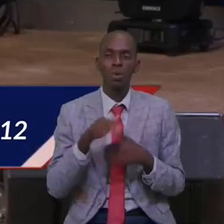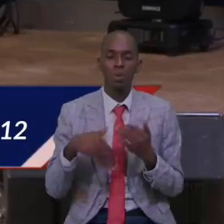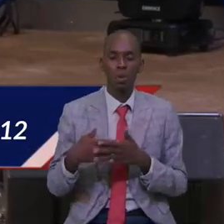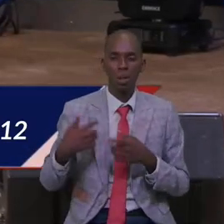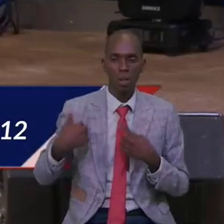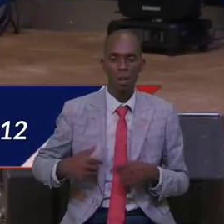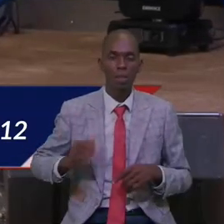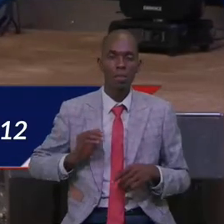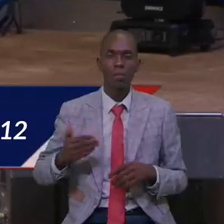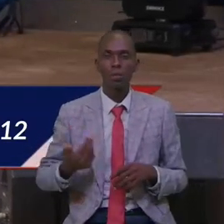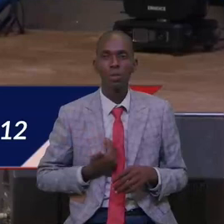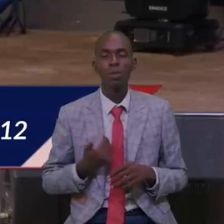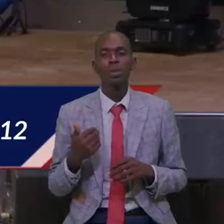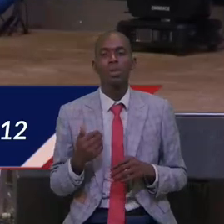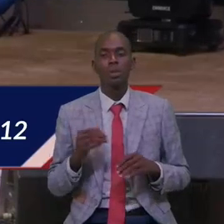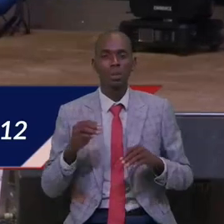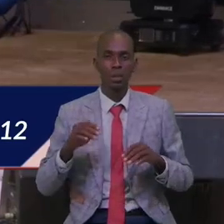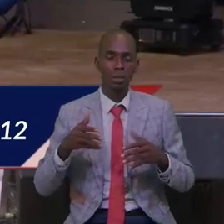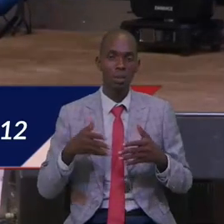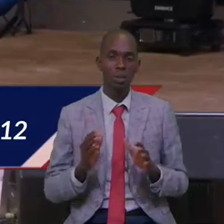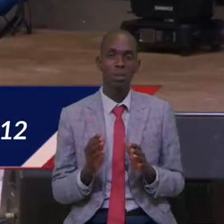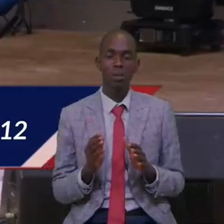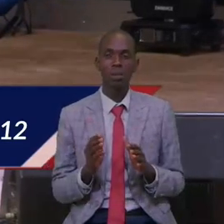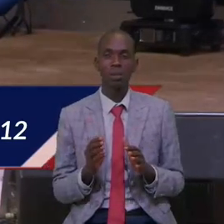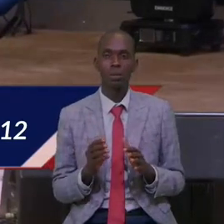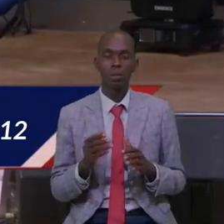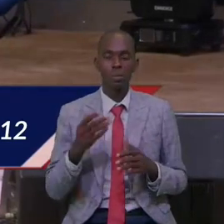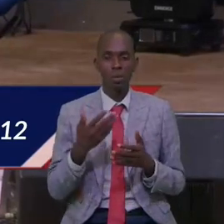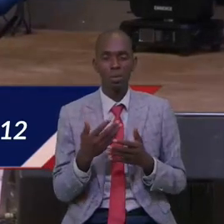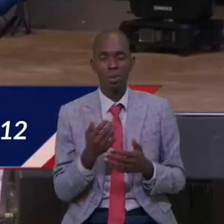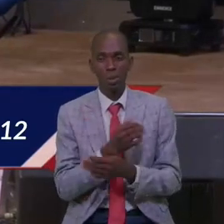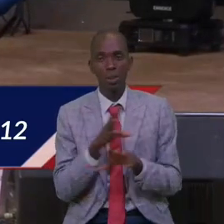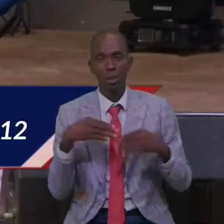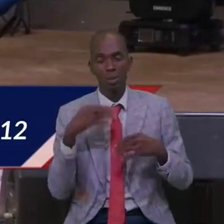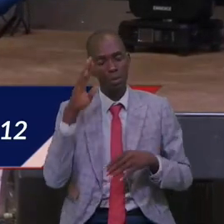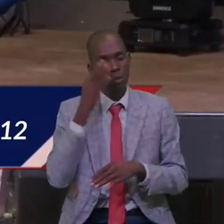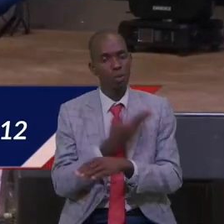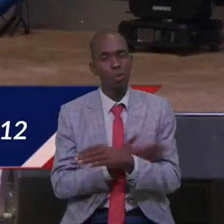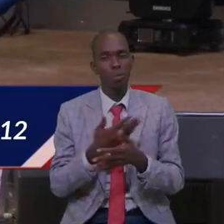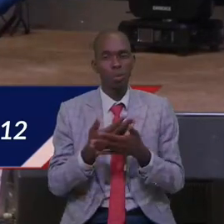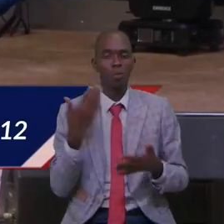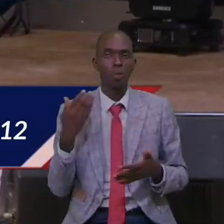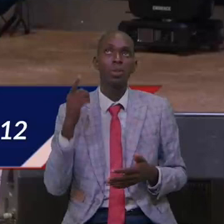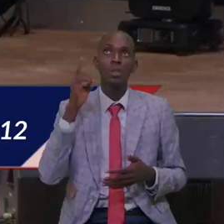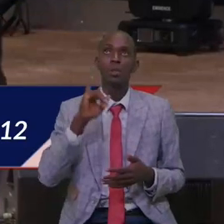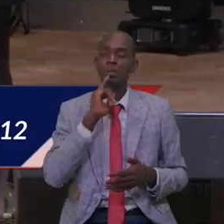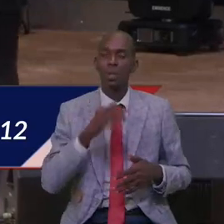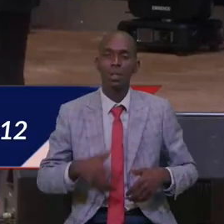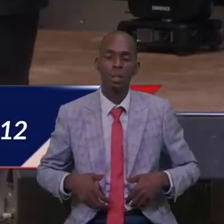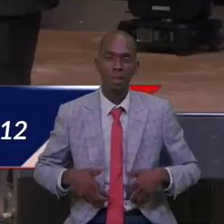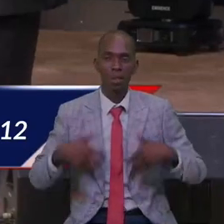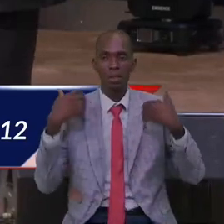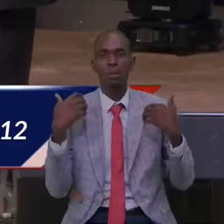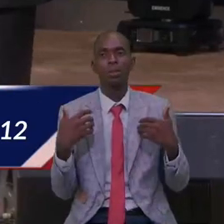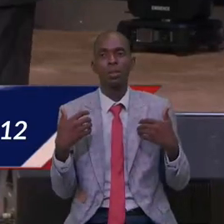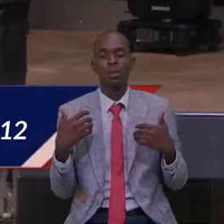votre vie au Fils. Baisez le Fils de peur qu'il ne s'irrite et que vous ne périssiez dans votre voie,